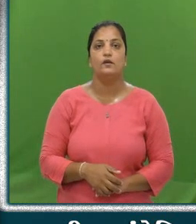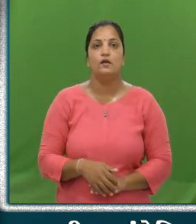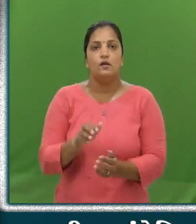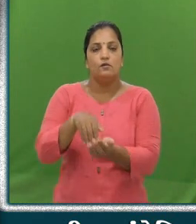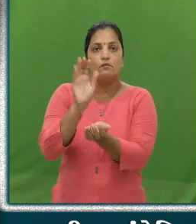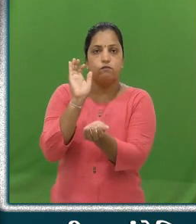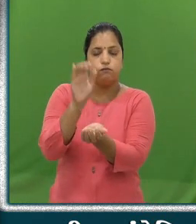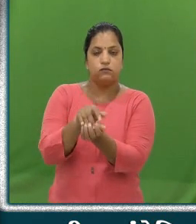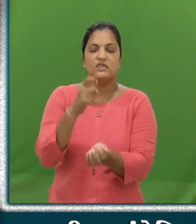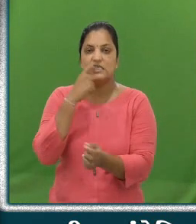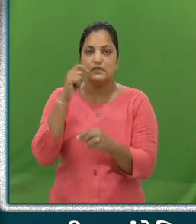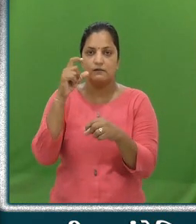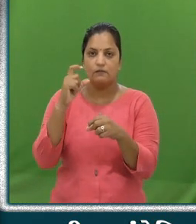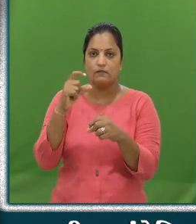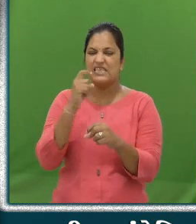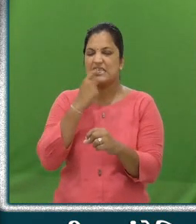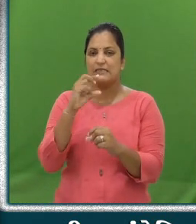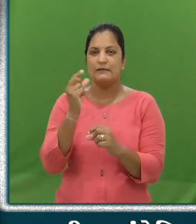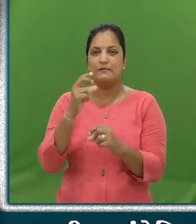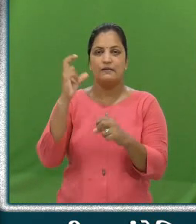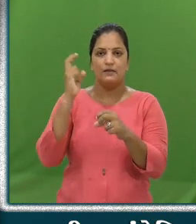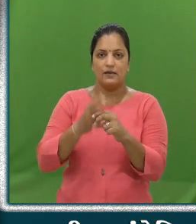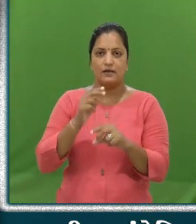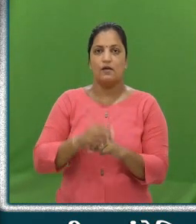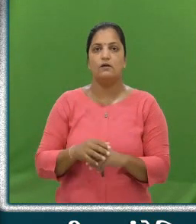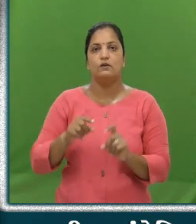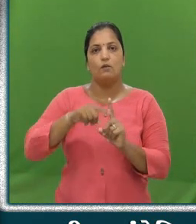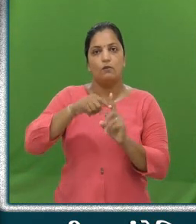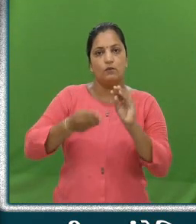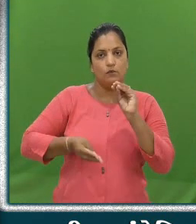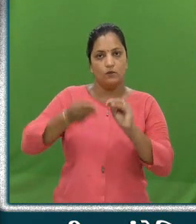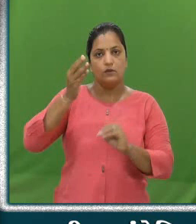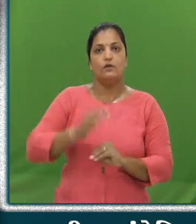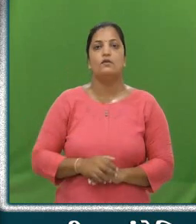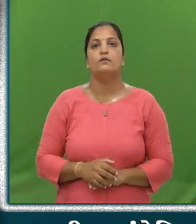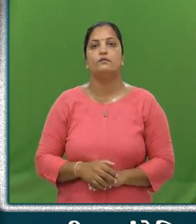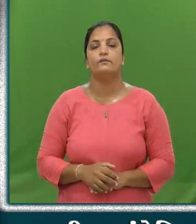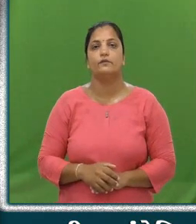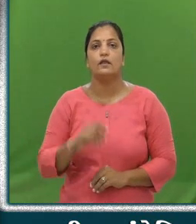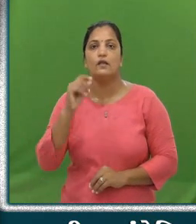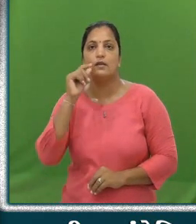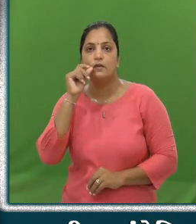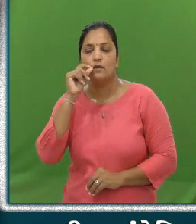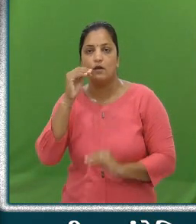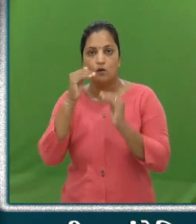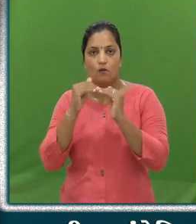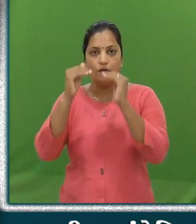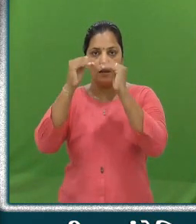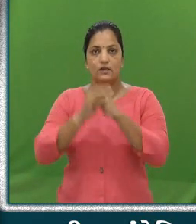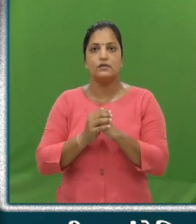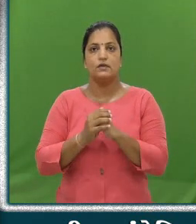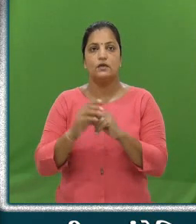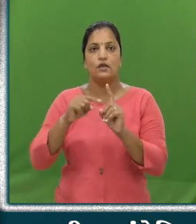મગરના ઈંડાની અંદર જે કહેવામાં આવે છે ઊંચું તાપમાન નરનો વિકાસ કરે છે અને નીચું તાપમાન